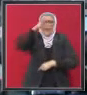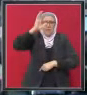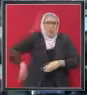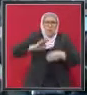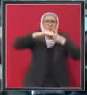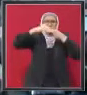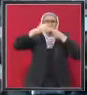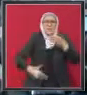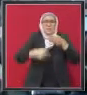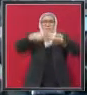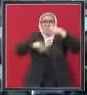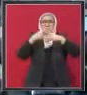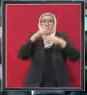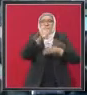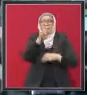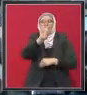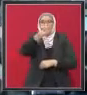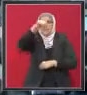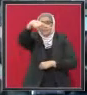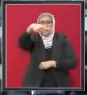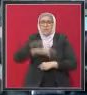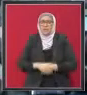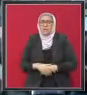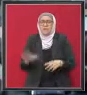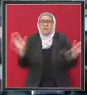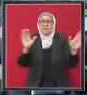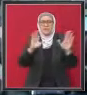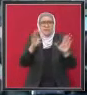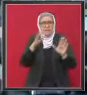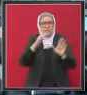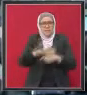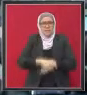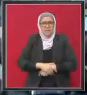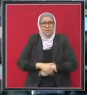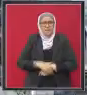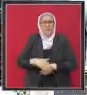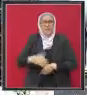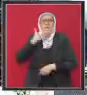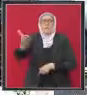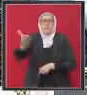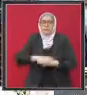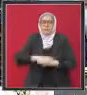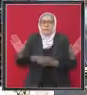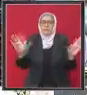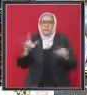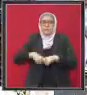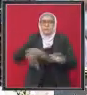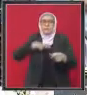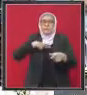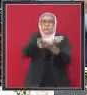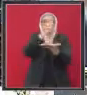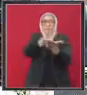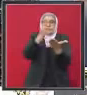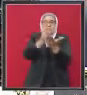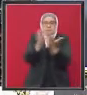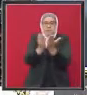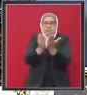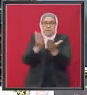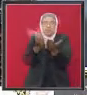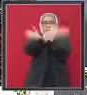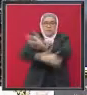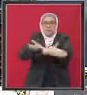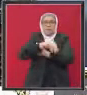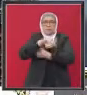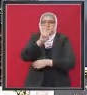habis lagi isu tentang KWSP tadi. Tak, daripada, saya nak, ya? Okey. Terima kasih. Beri peluang dekat Muah. Hasil tangan kerajaan. Belanja adalah belanjawan negara 21